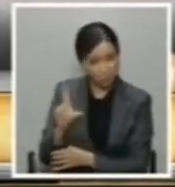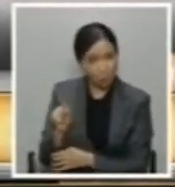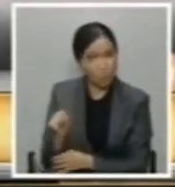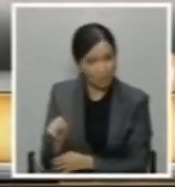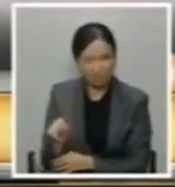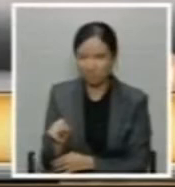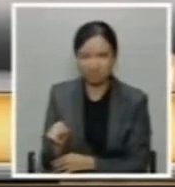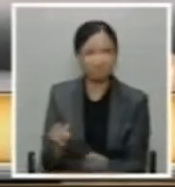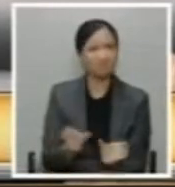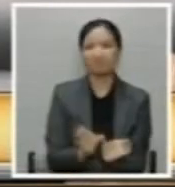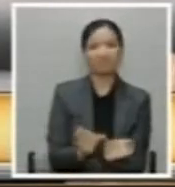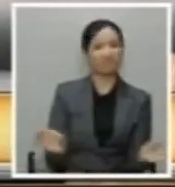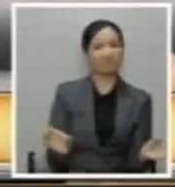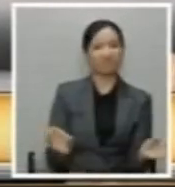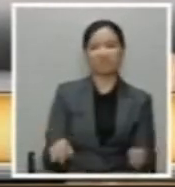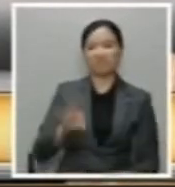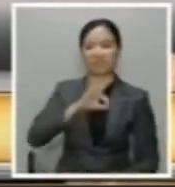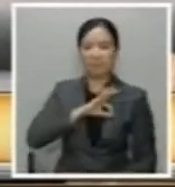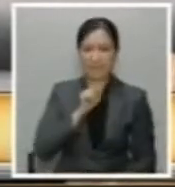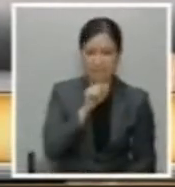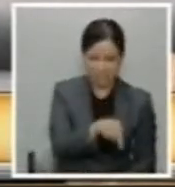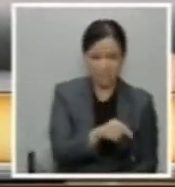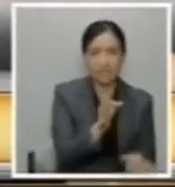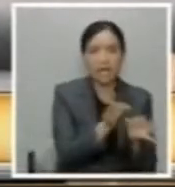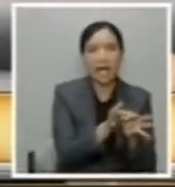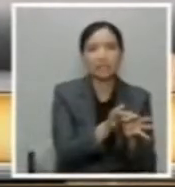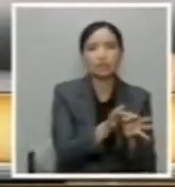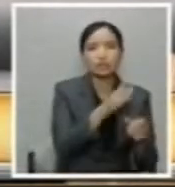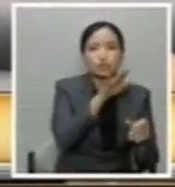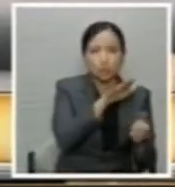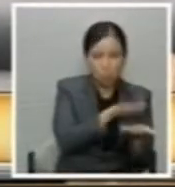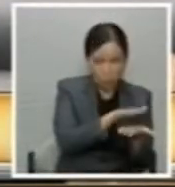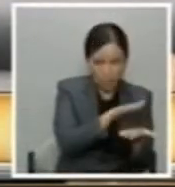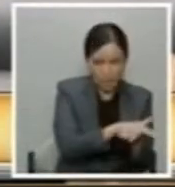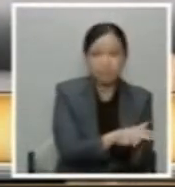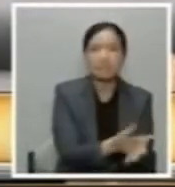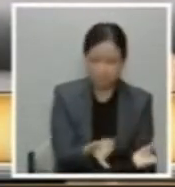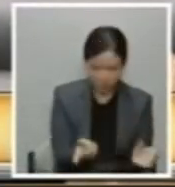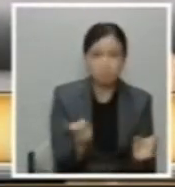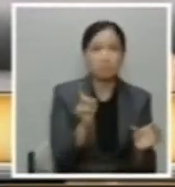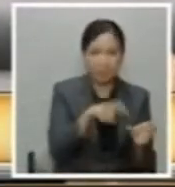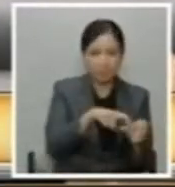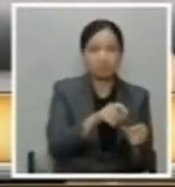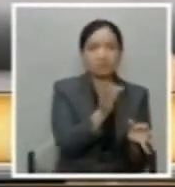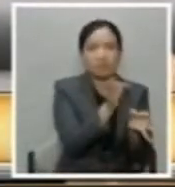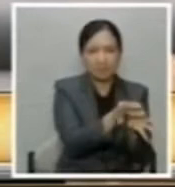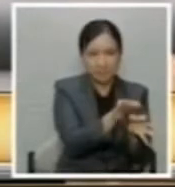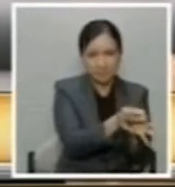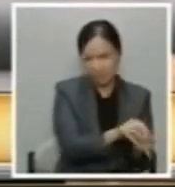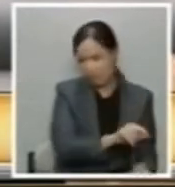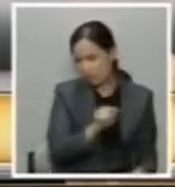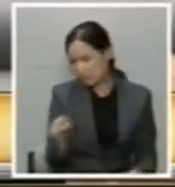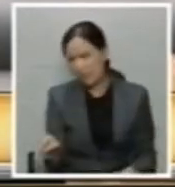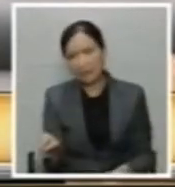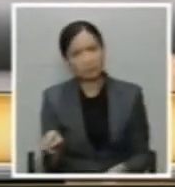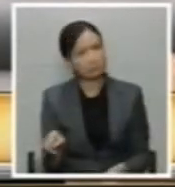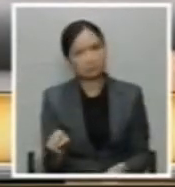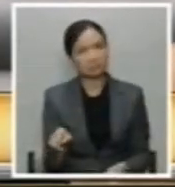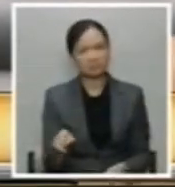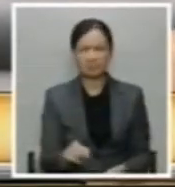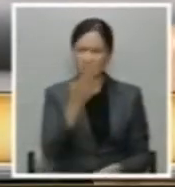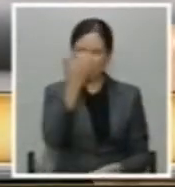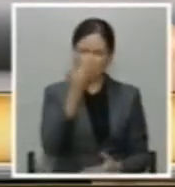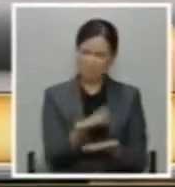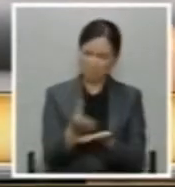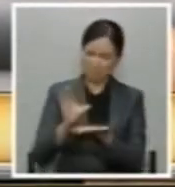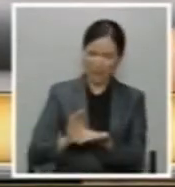ที่ไม่น่าเชื่อนะครับว่าโครงการนี้ก็โครงการของรัฐบาลกองทุนนี้ก็เป็นกองทุน